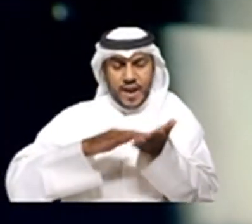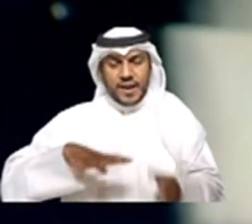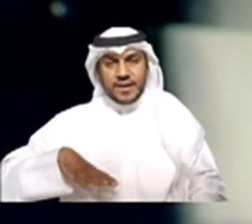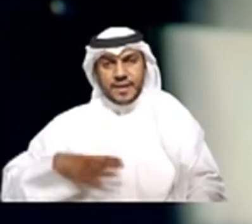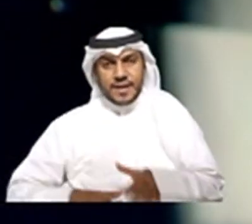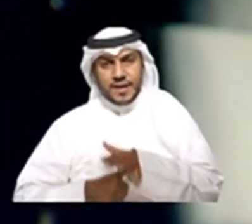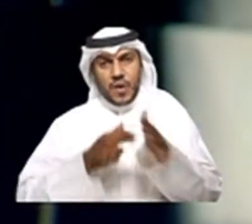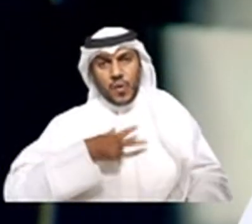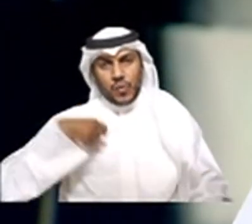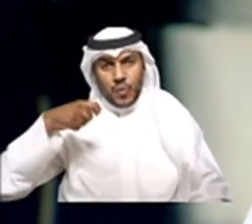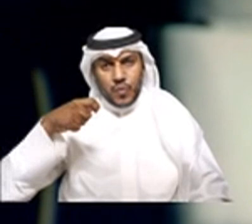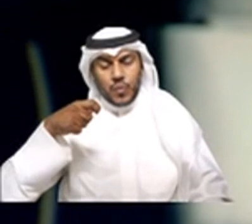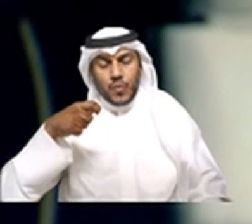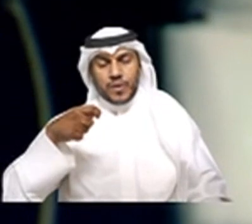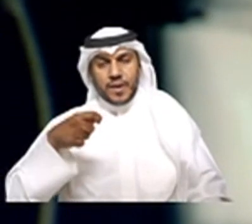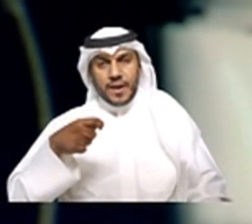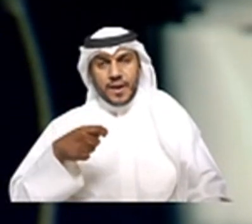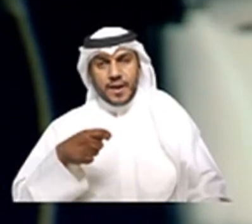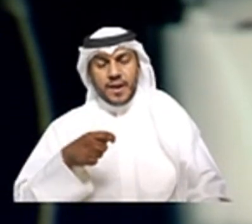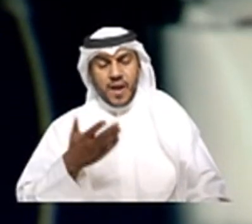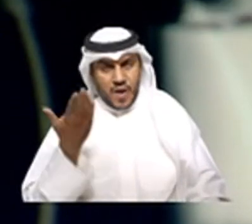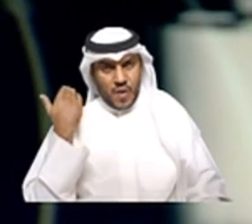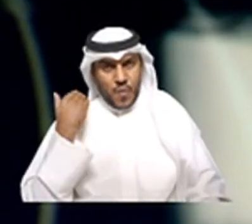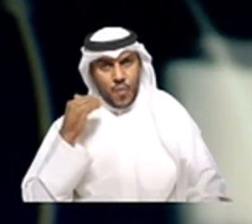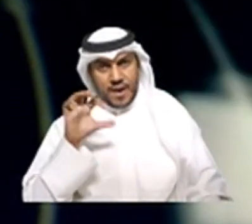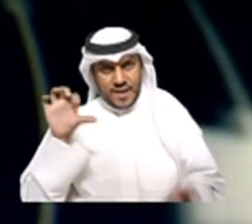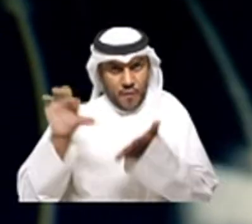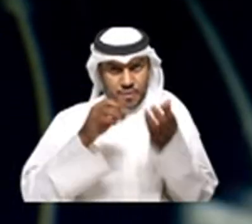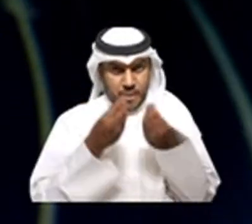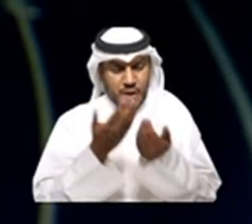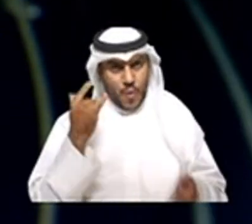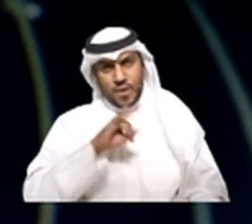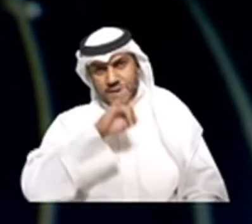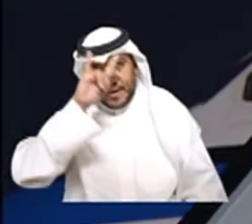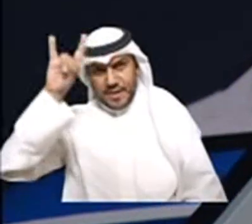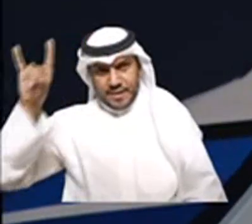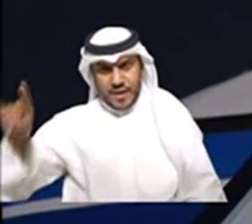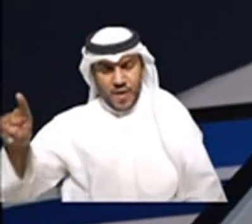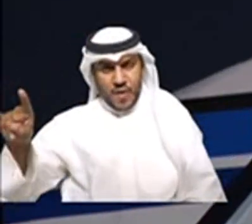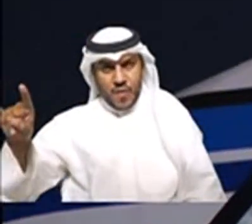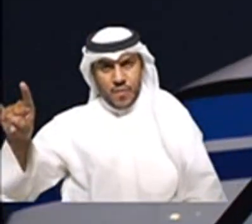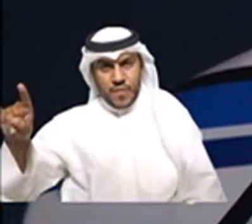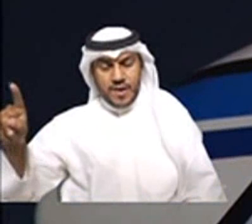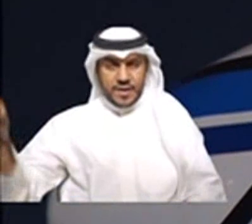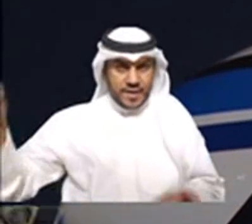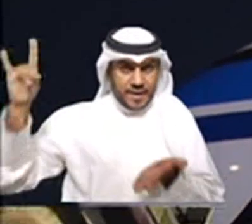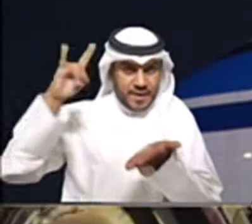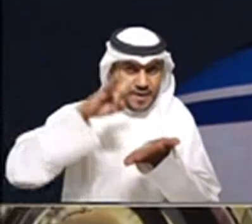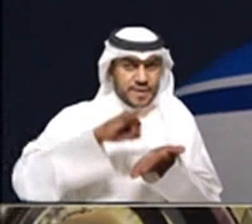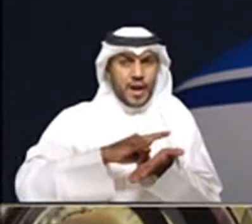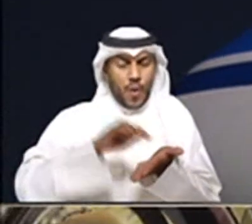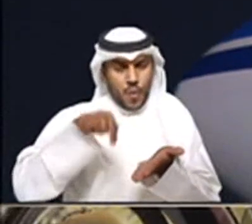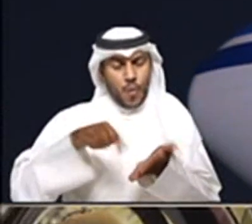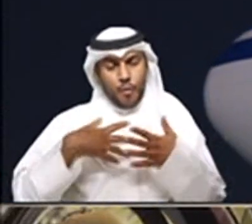جابر المبارك الحمد الصباح رئيس مجلس الوزراء والوفد المرافق لسموه إلى البلاد مساء اليوم بعد أن ترأس وفد